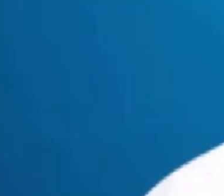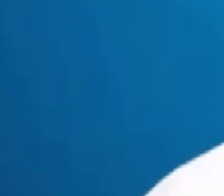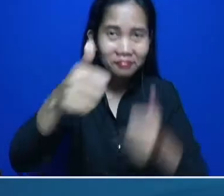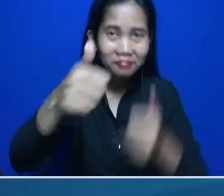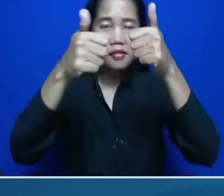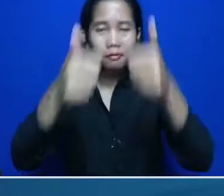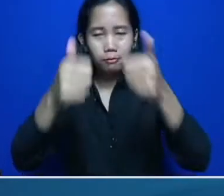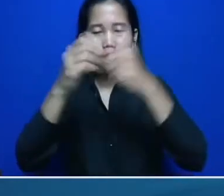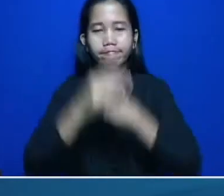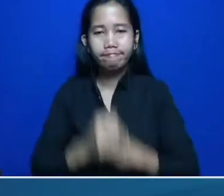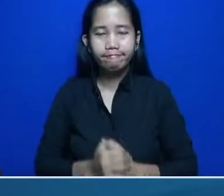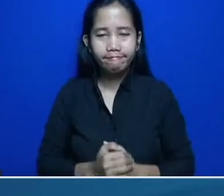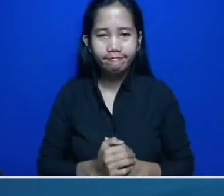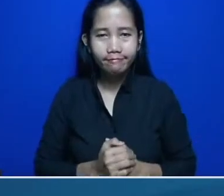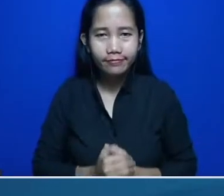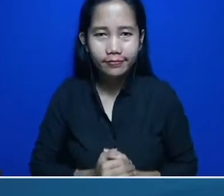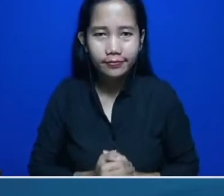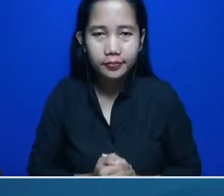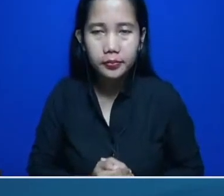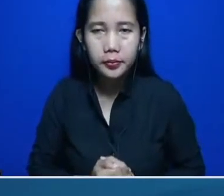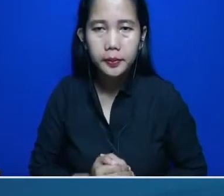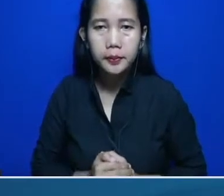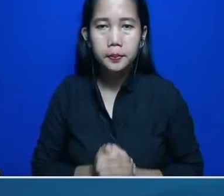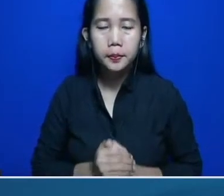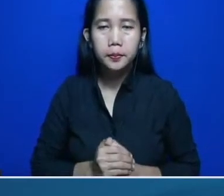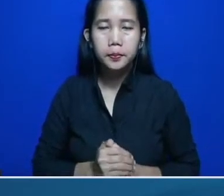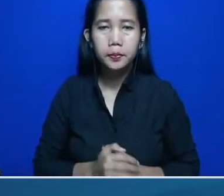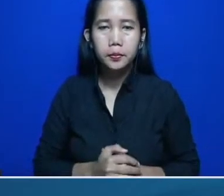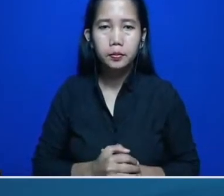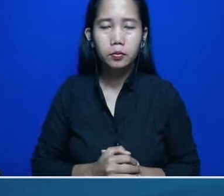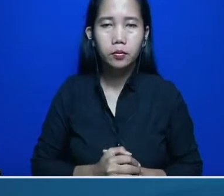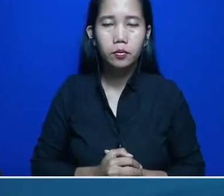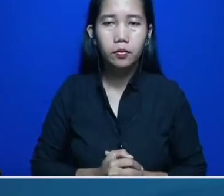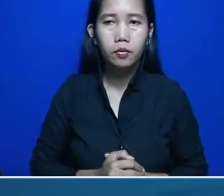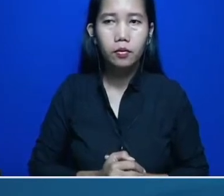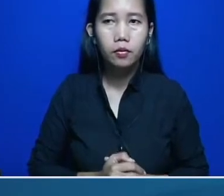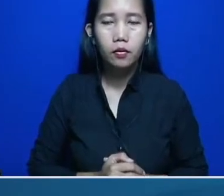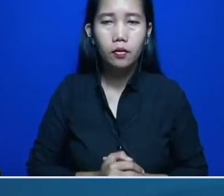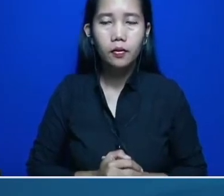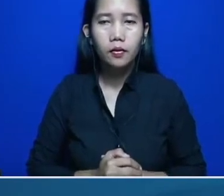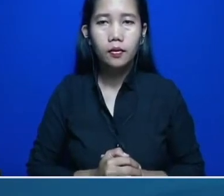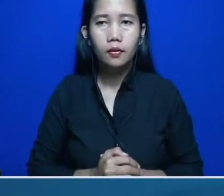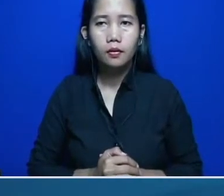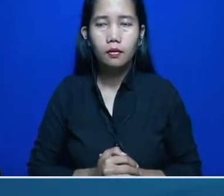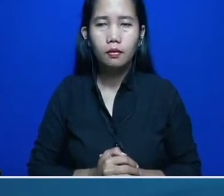payung Apa kabar semua para pelajar Alkitab